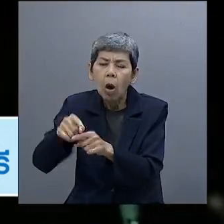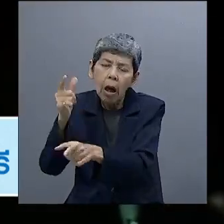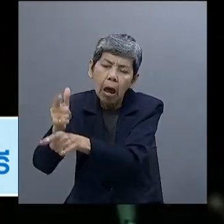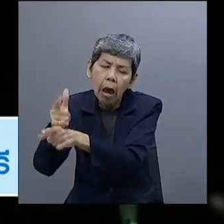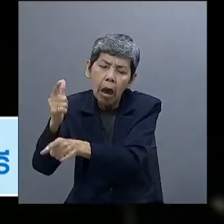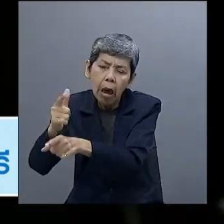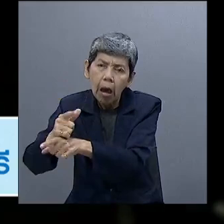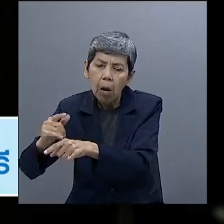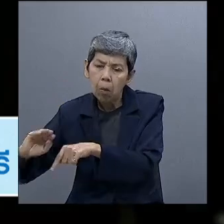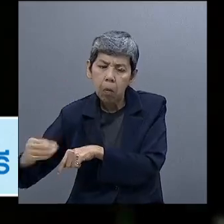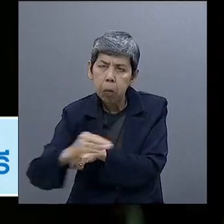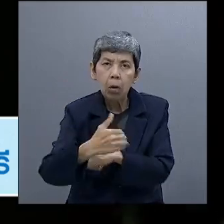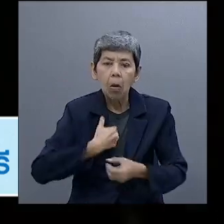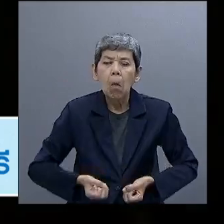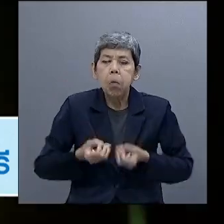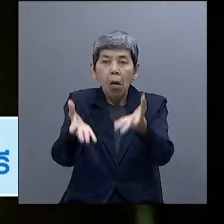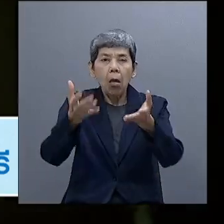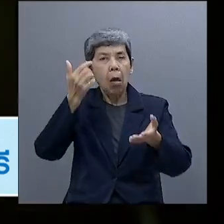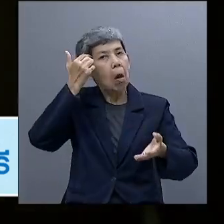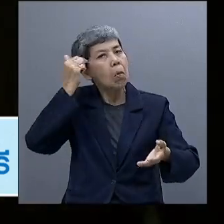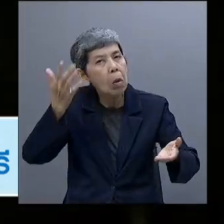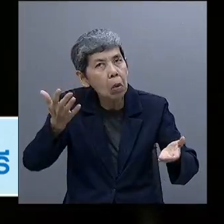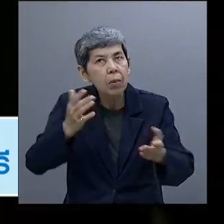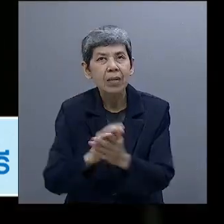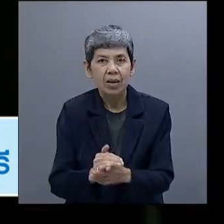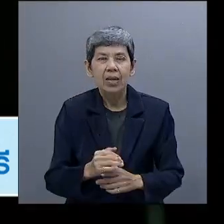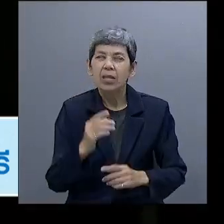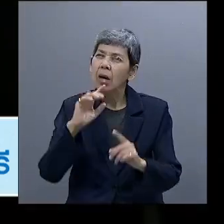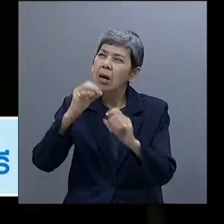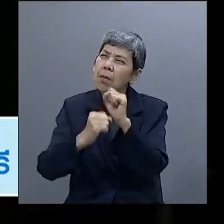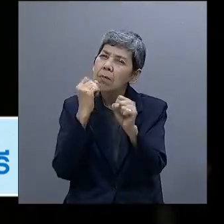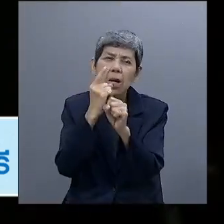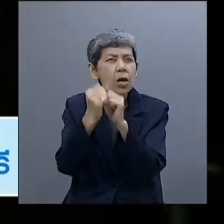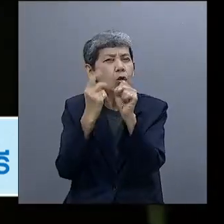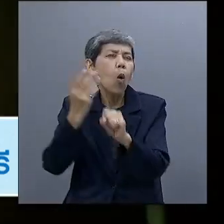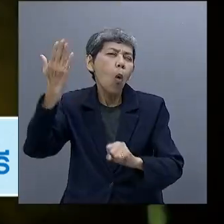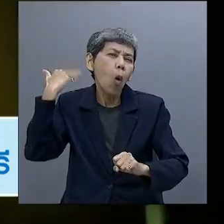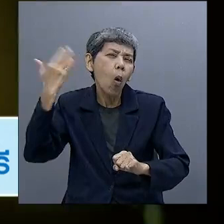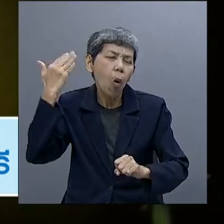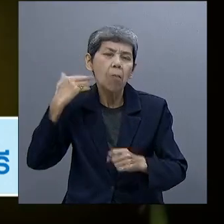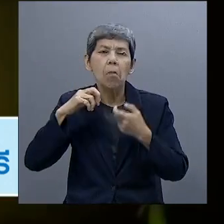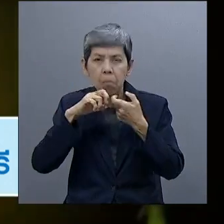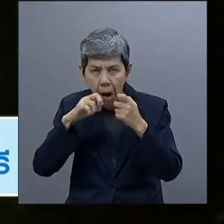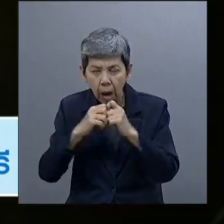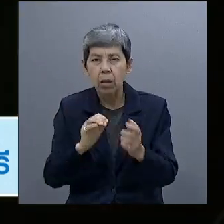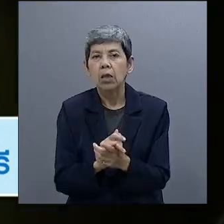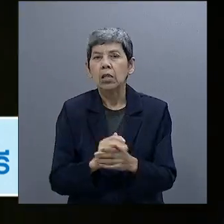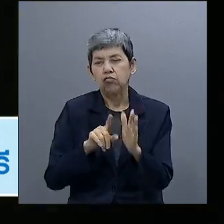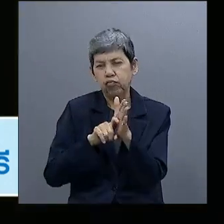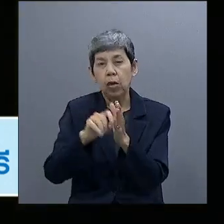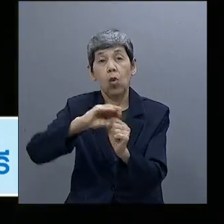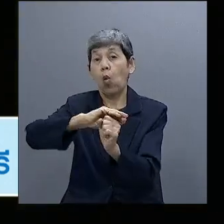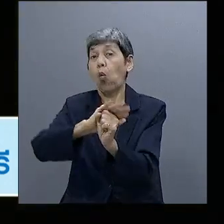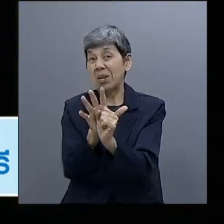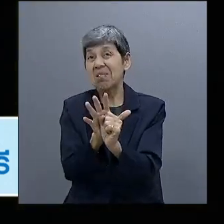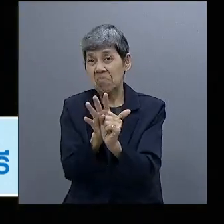งหรือมีใครตั้งใจนำมาปล่อยหรือไม่เพราะว่าช่วง 1-2 ปีที่ผ่านมาค่ะเป็นช่วงที่ได้รับการระบาดของเชื้อโควิด